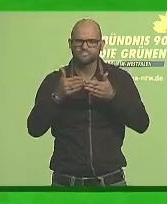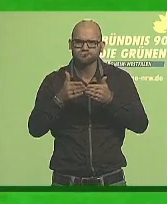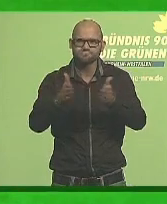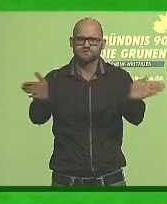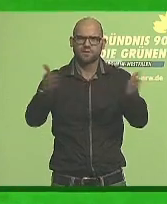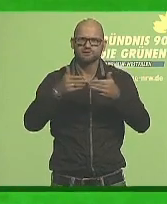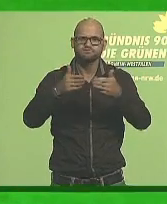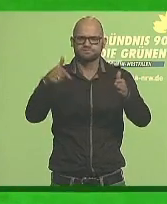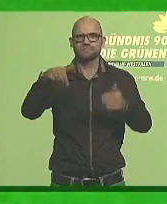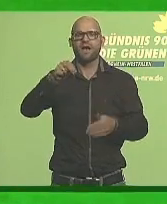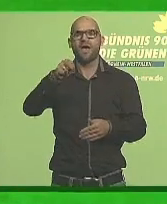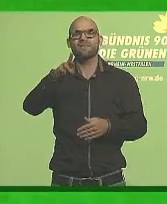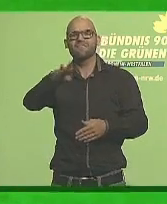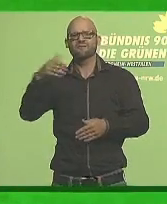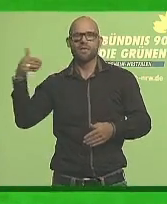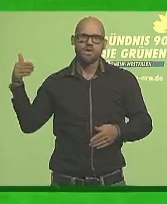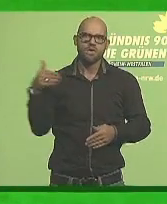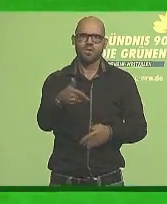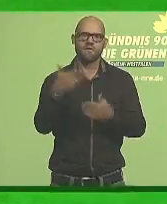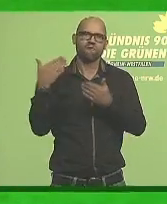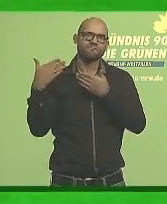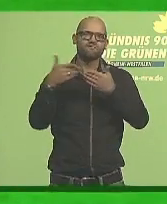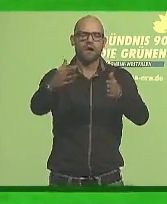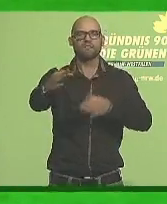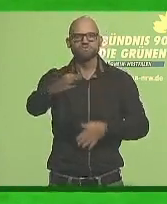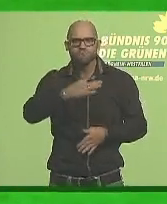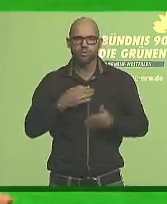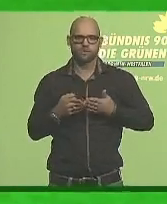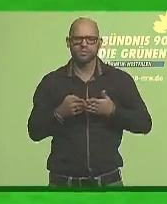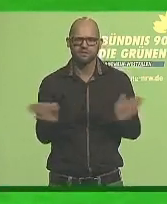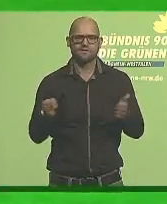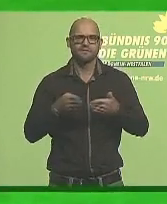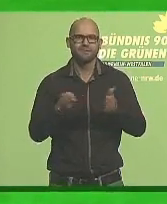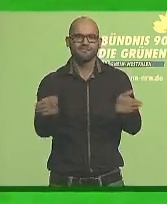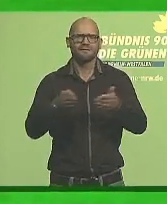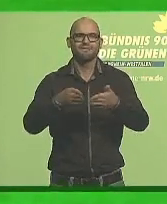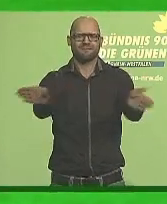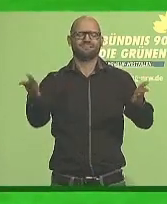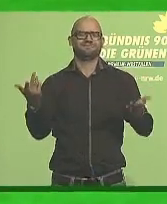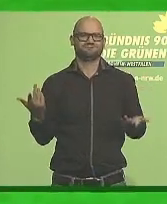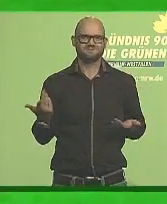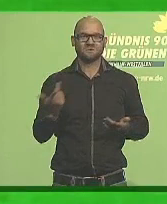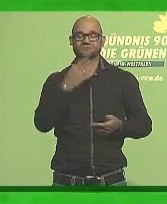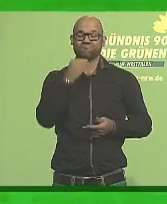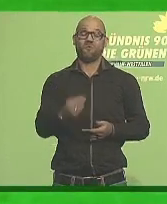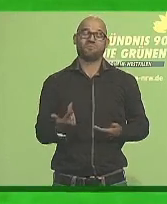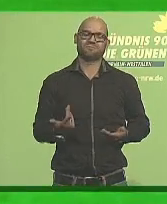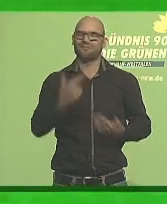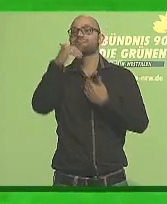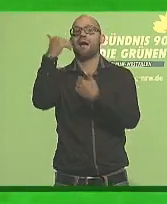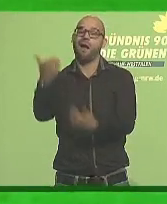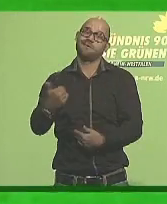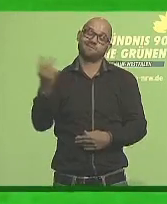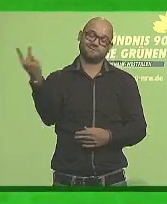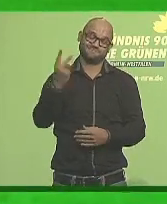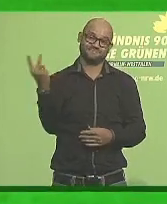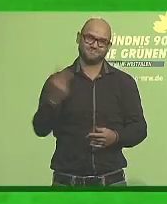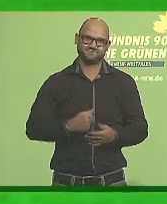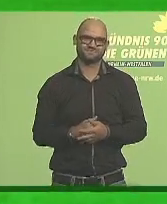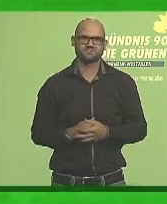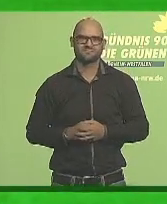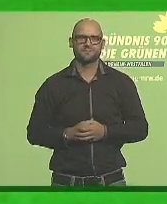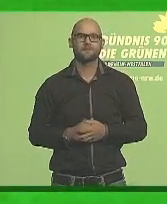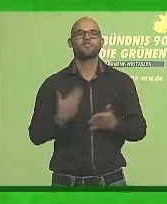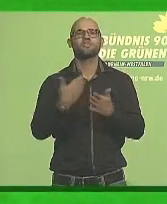nach Nordrhein-Westfalen geebnet haben. Und ja, ihr habt das richtig gut gemacht. Und